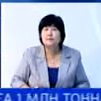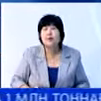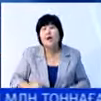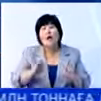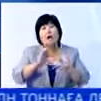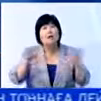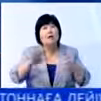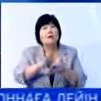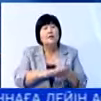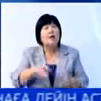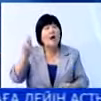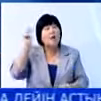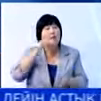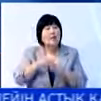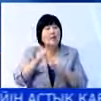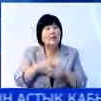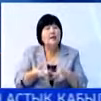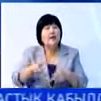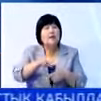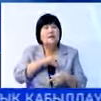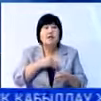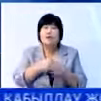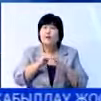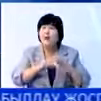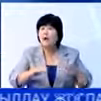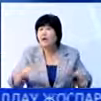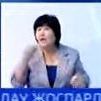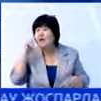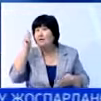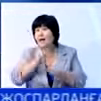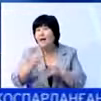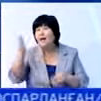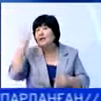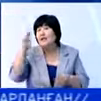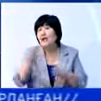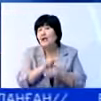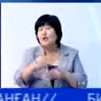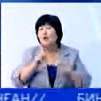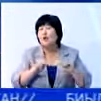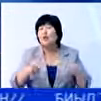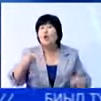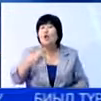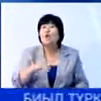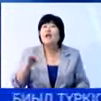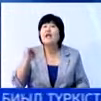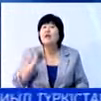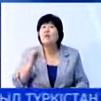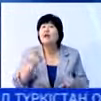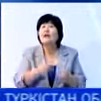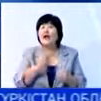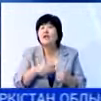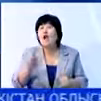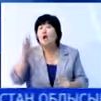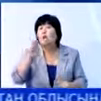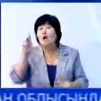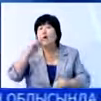Шығарылымды жалғастырамыз. Білім саласында еселі еңбек етіп, шәкірттеріне сапалы білім, саналы тәрбие берген ұстаз Гүлнар Егенбаева атындағы